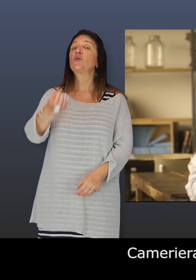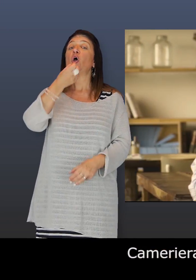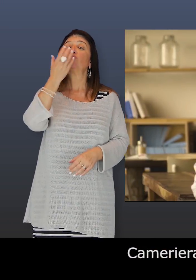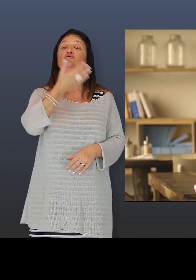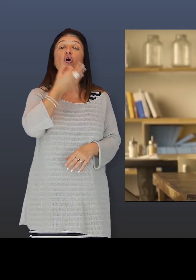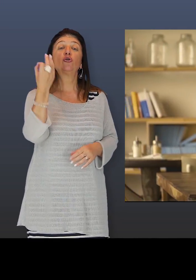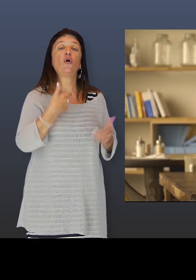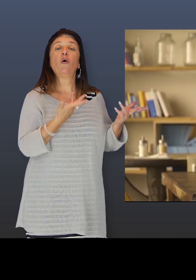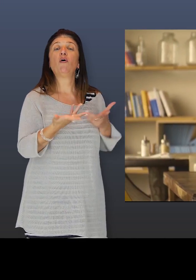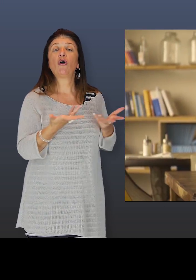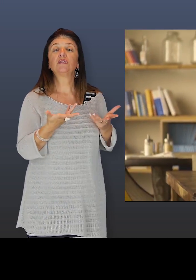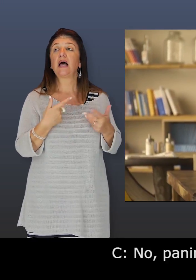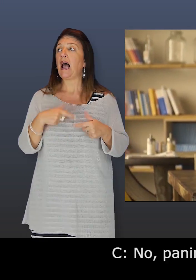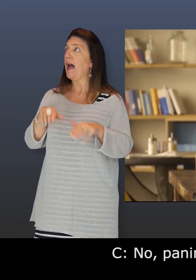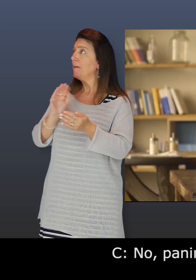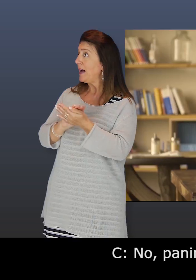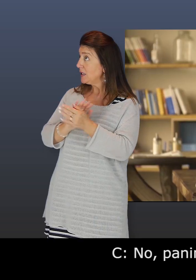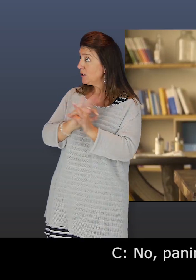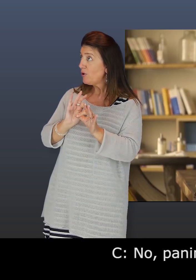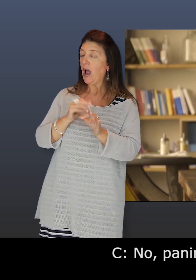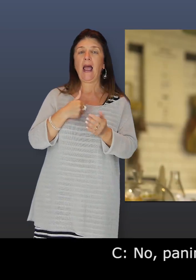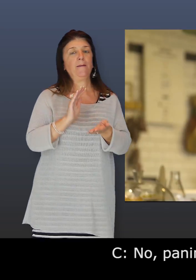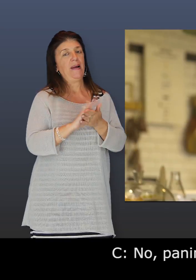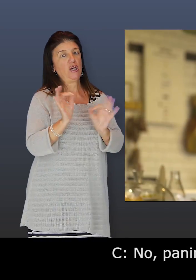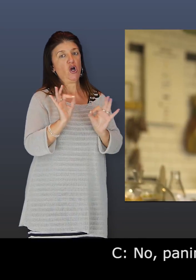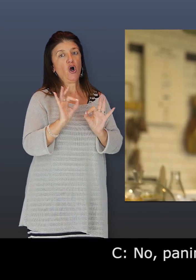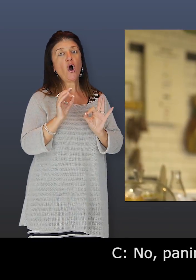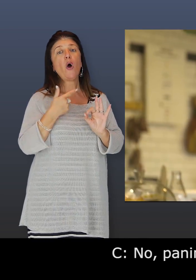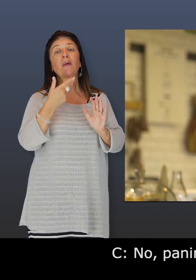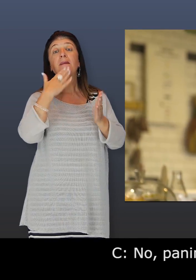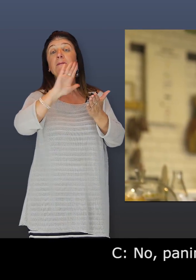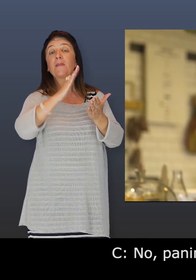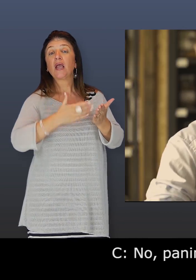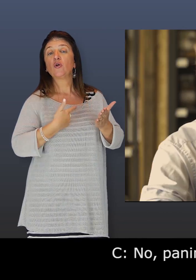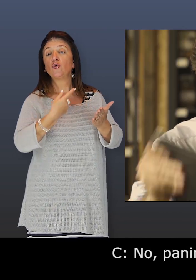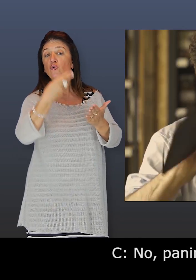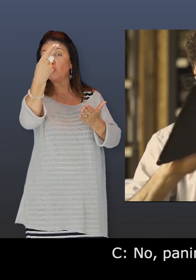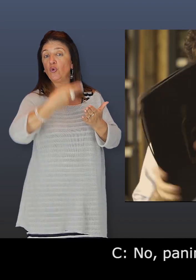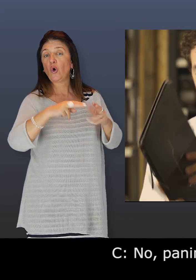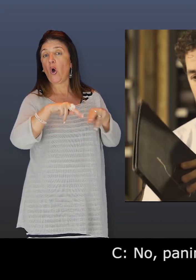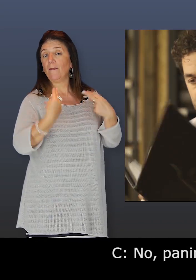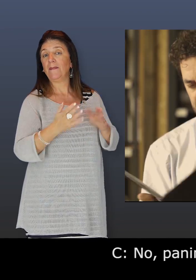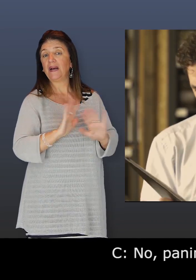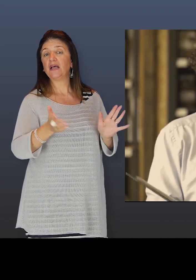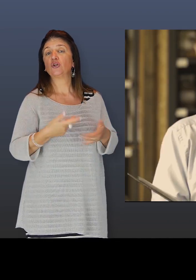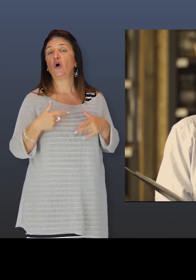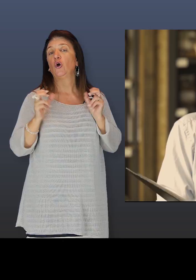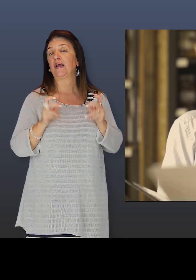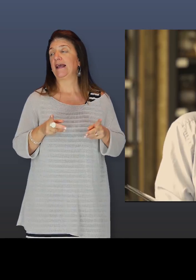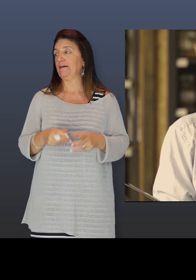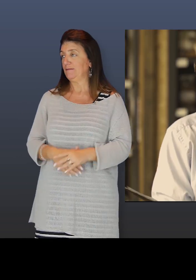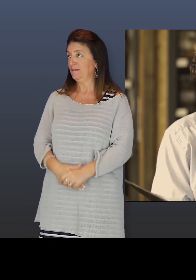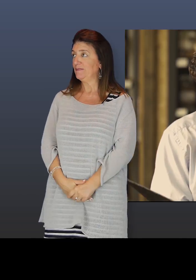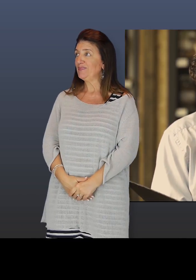porto? Panini ne avete? No, panini no. Però abbiamo tutto quello che vede in menù. Giovanni legge indeciso il menù.